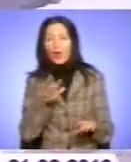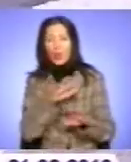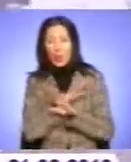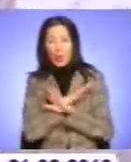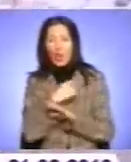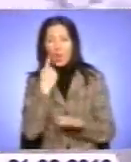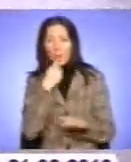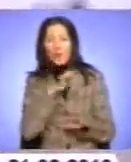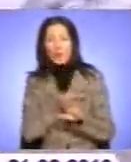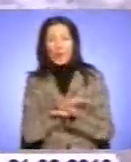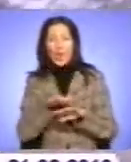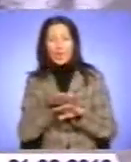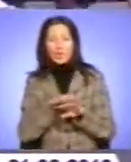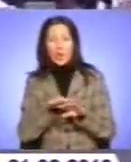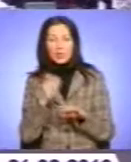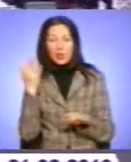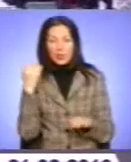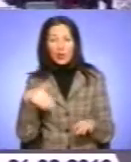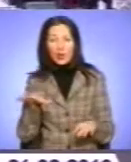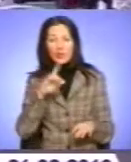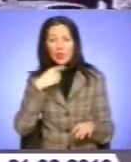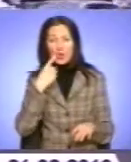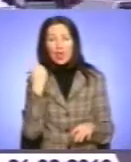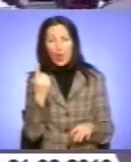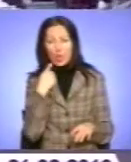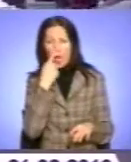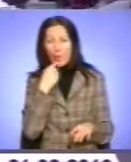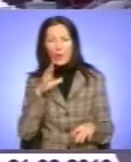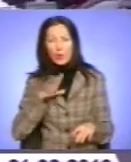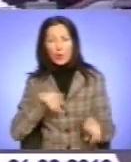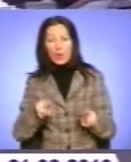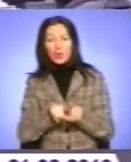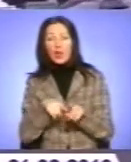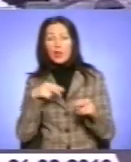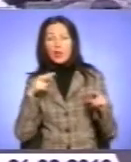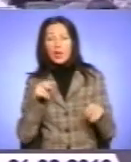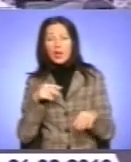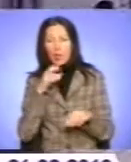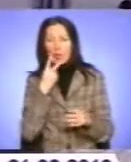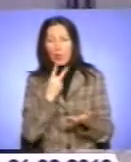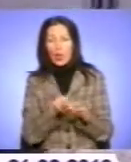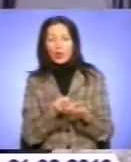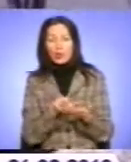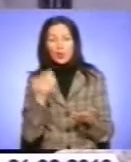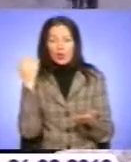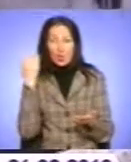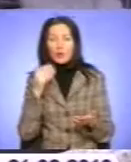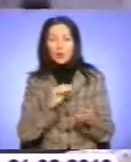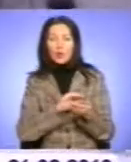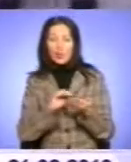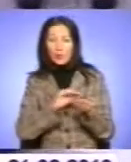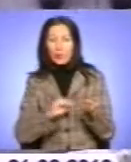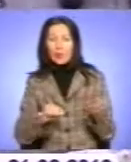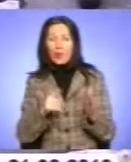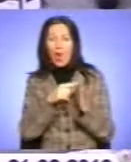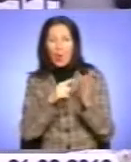однією мовою, так стверджують давні перекази. Згідно з біблійними текстами, поділ мов відбувся в регіоні, який був